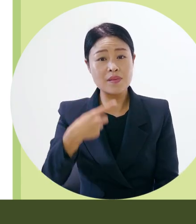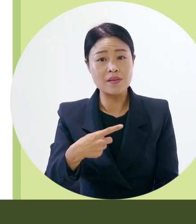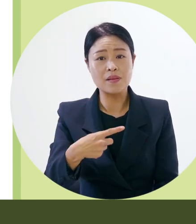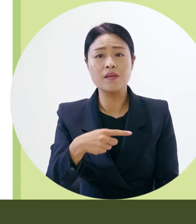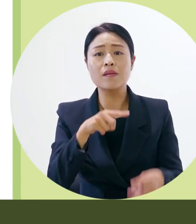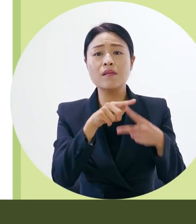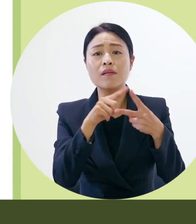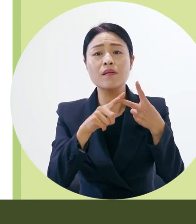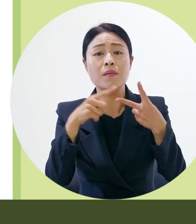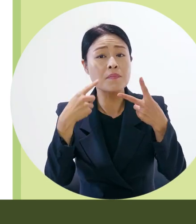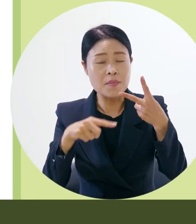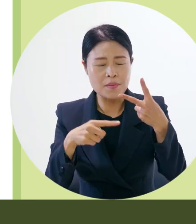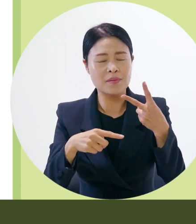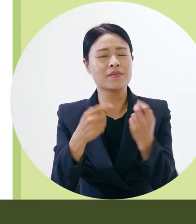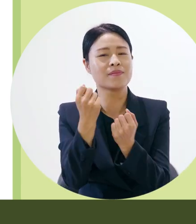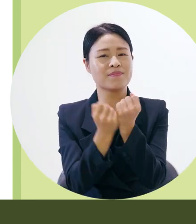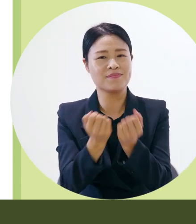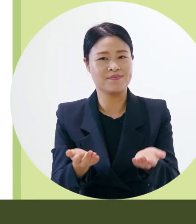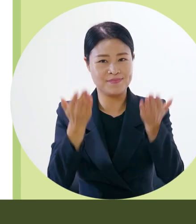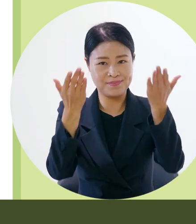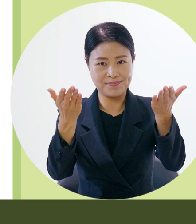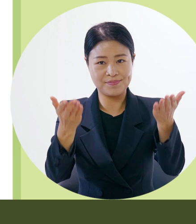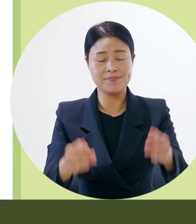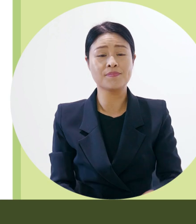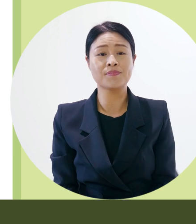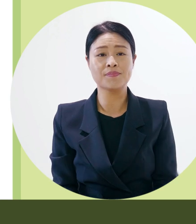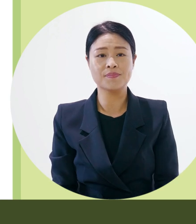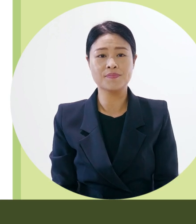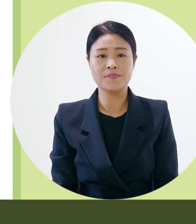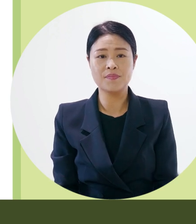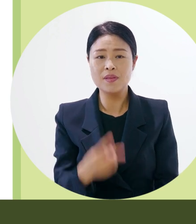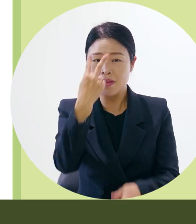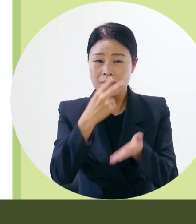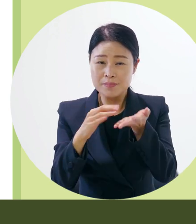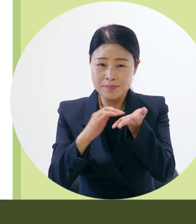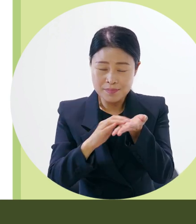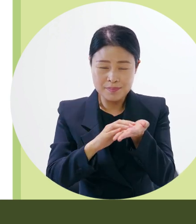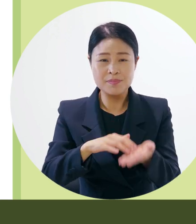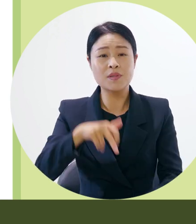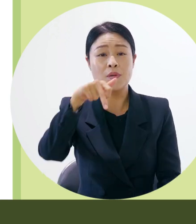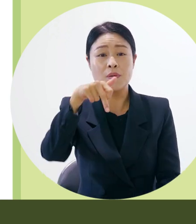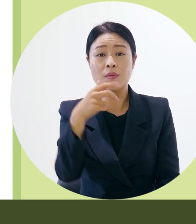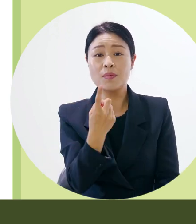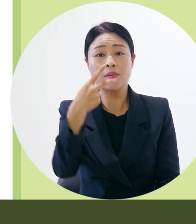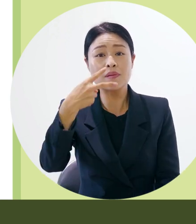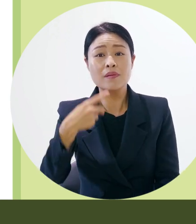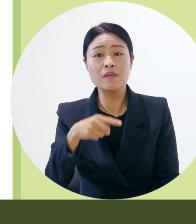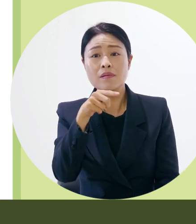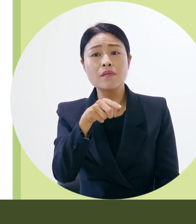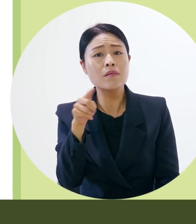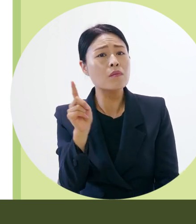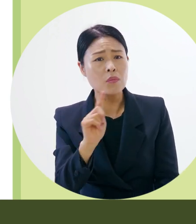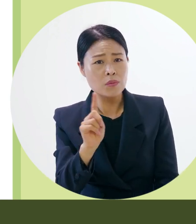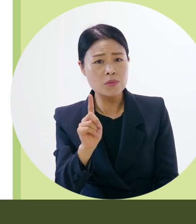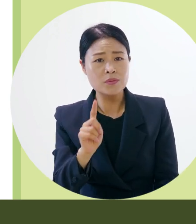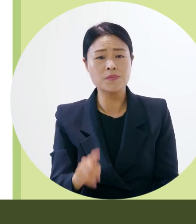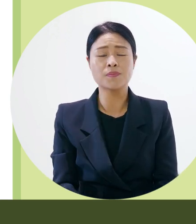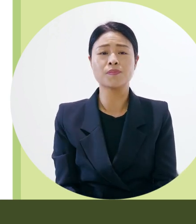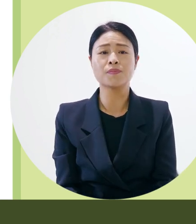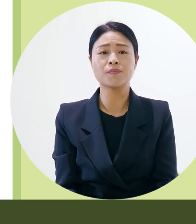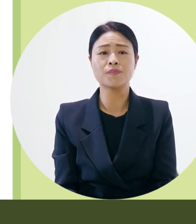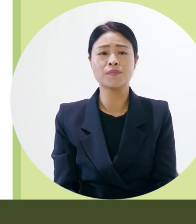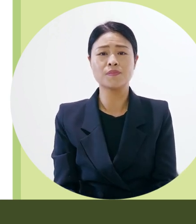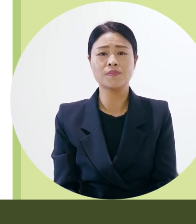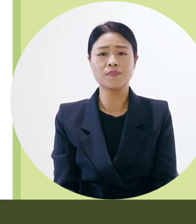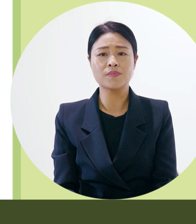점자, 코드 표시 의무와 품목에 대해 알아봅시다. 점자, 코드 표시 의무와 품목군에는